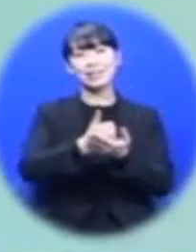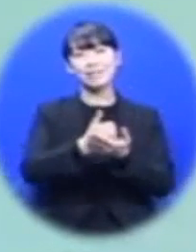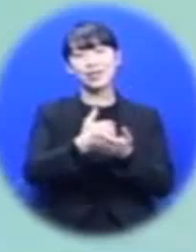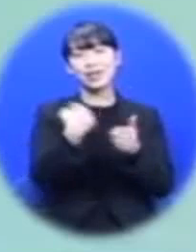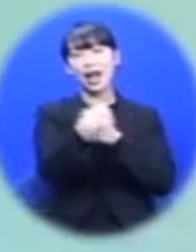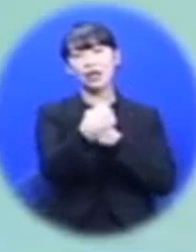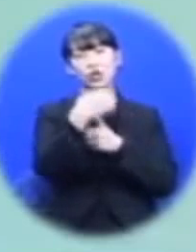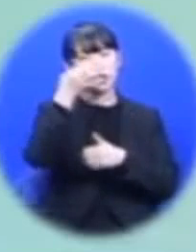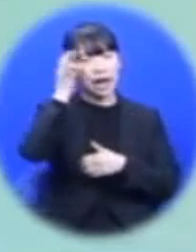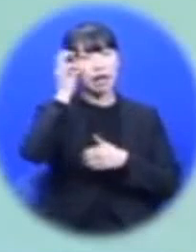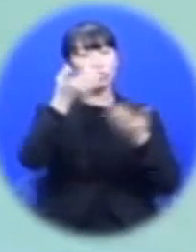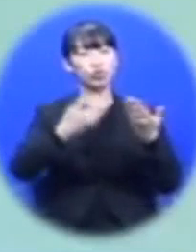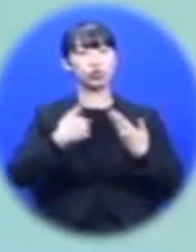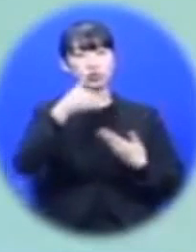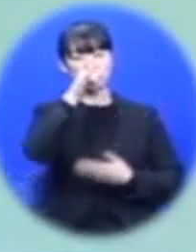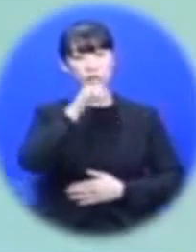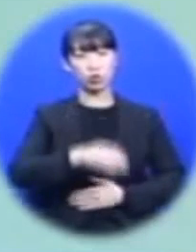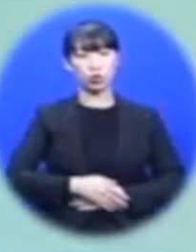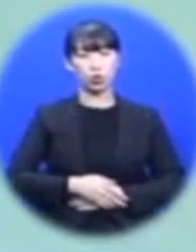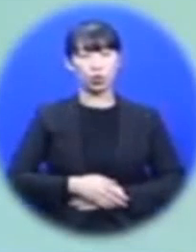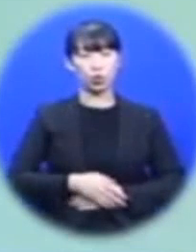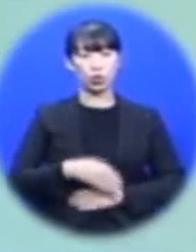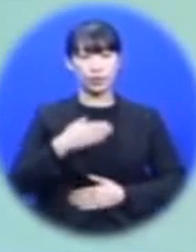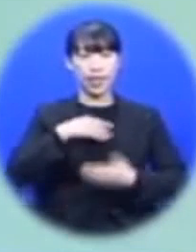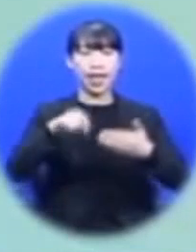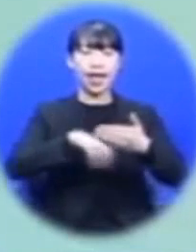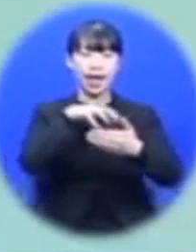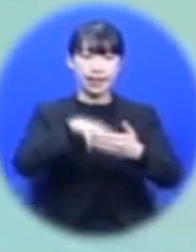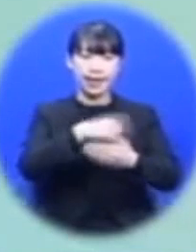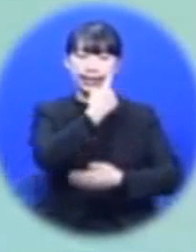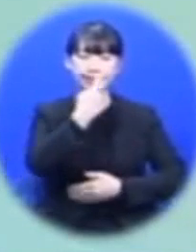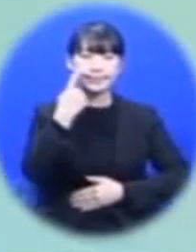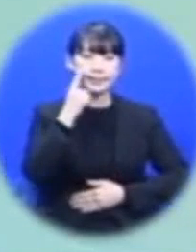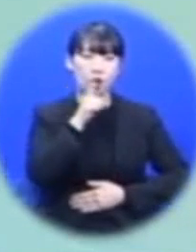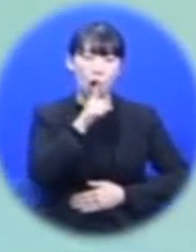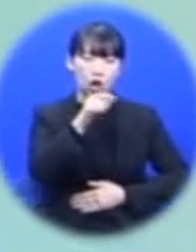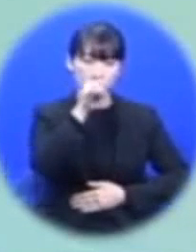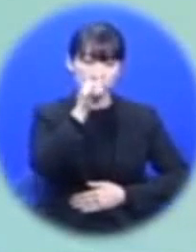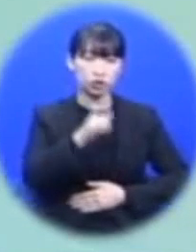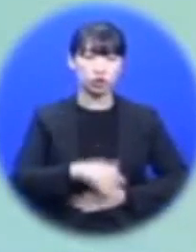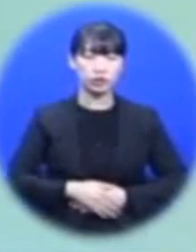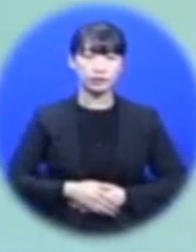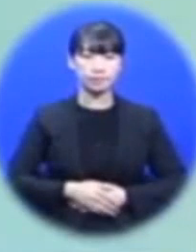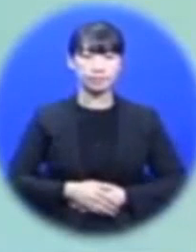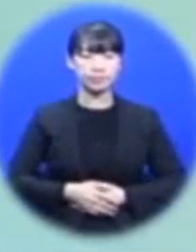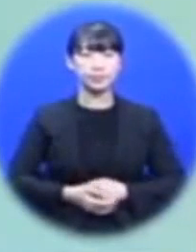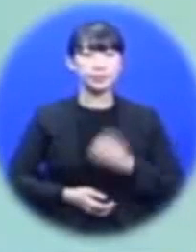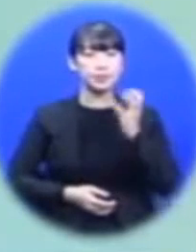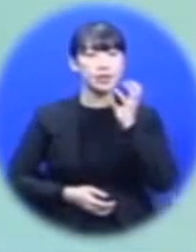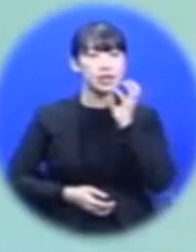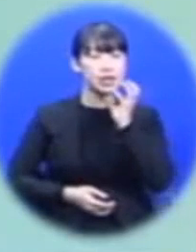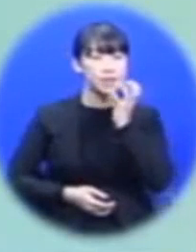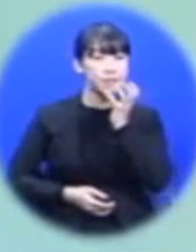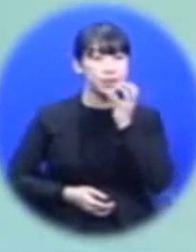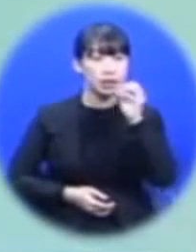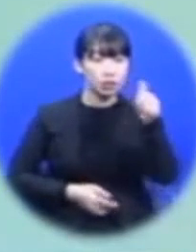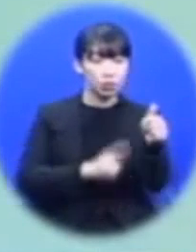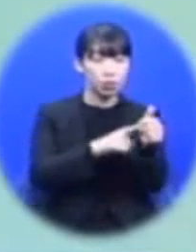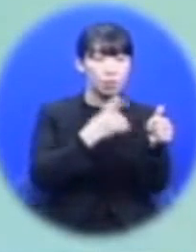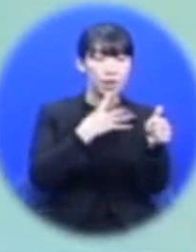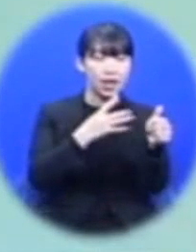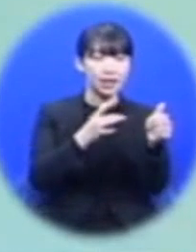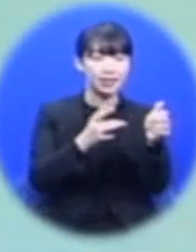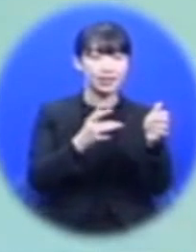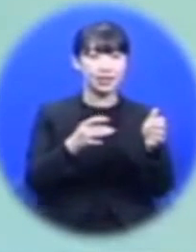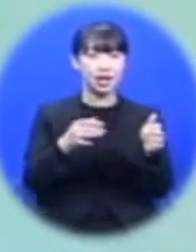말씀하시니까 우리 속에서 증언이 있어요 베드로만 예수님의 말씀을들은게 아닙니다 우리도 지금